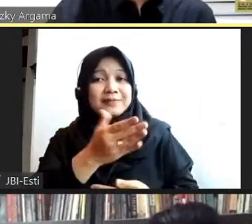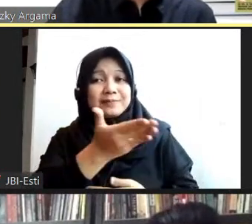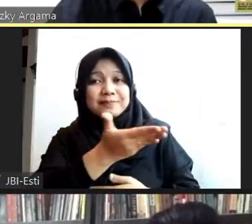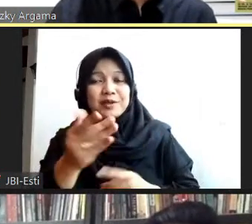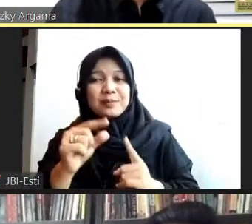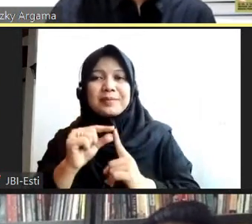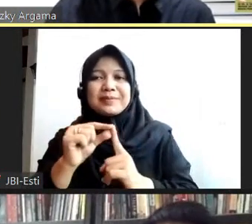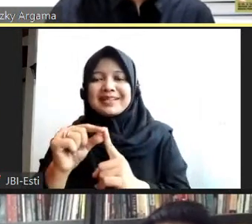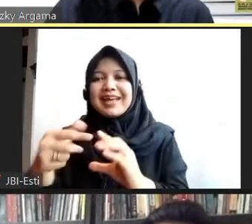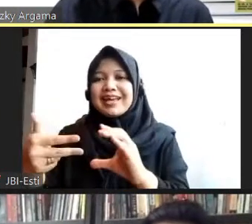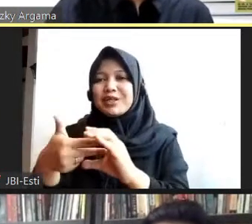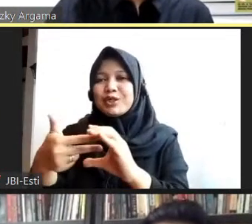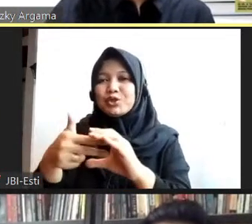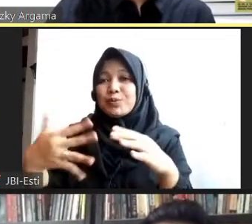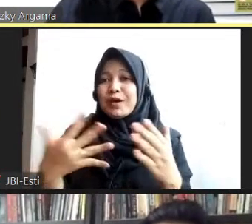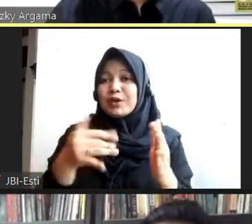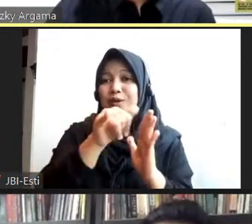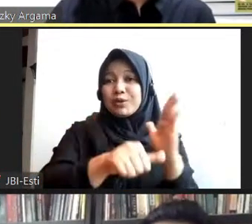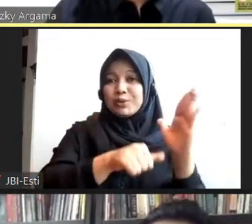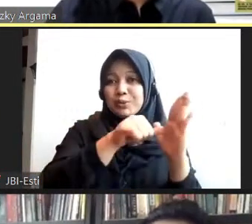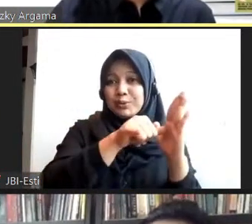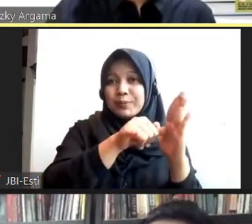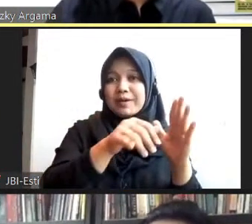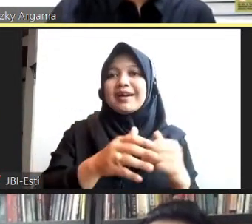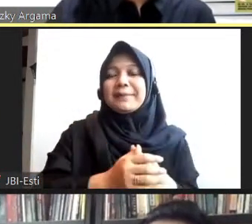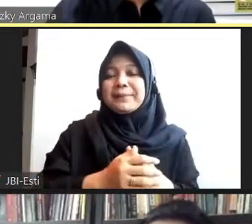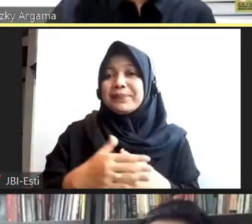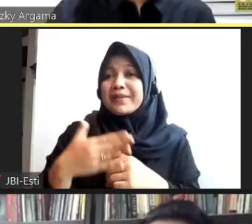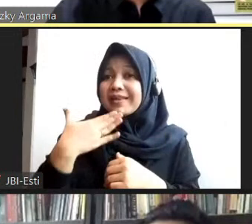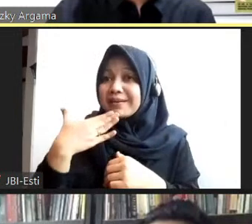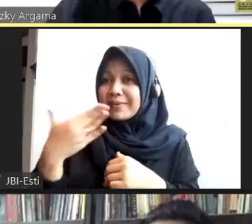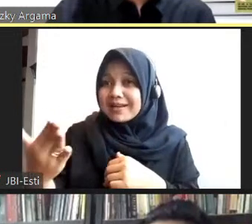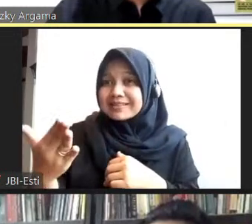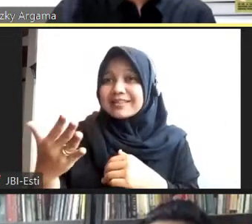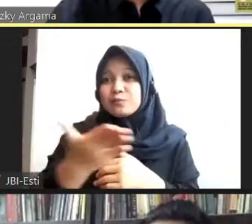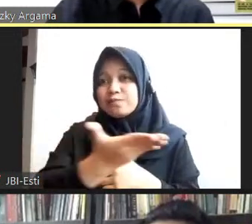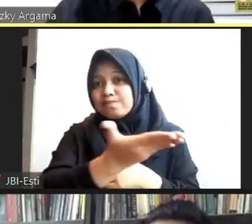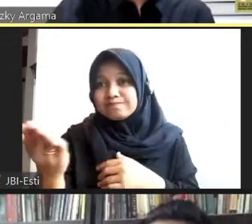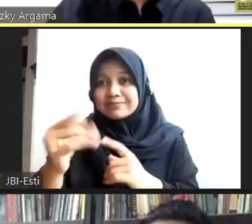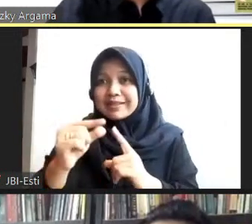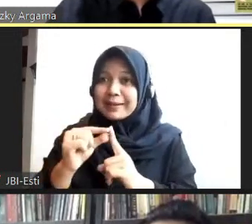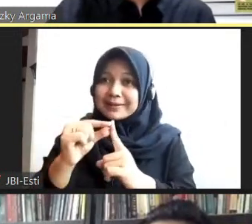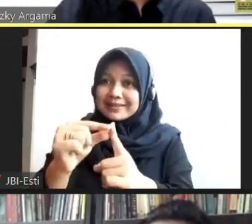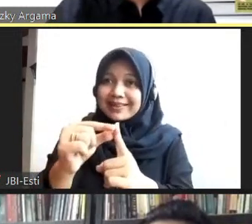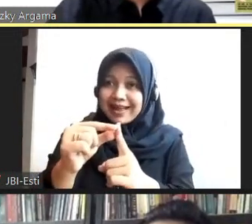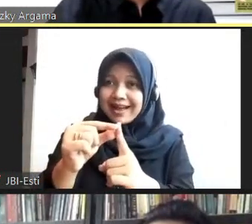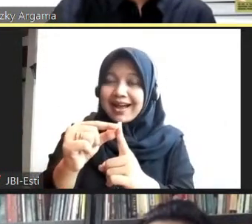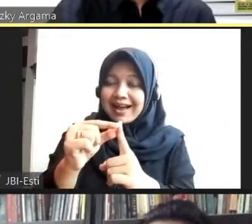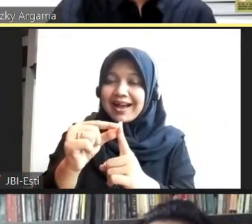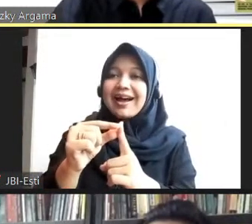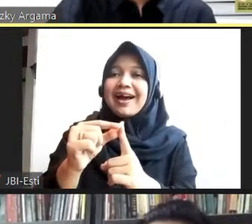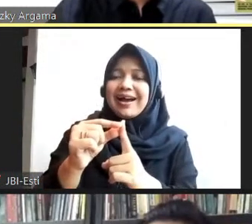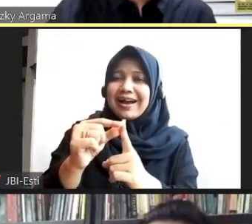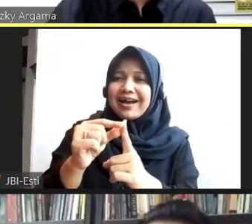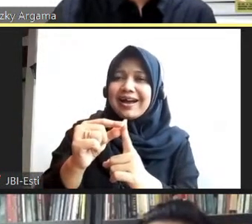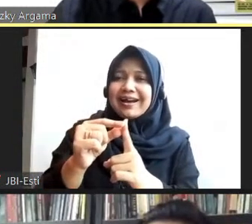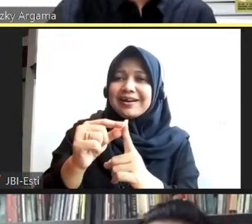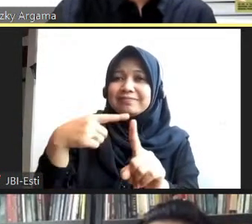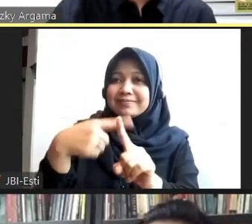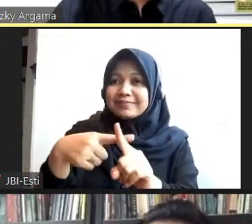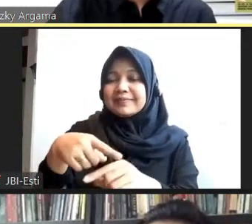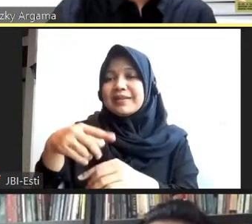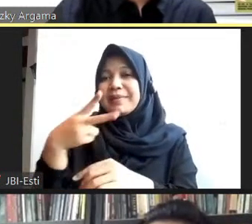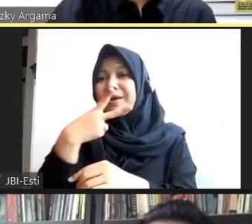YouTube. Kemudian saya juga berterima kasih kepada para peserta yang hadir, dan tentu saja kepada Mbak Uci dan Mbak